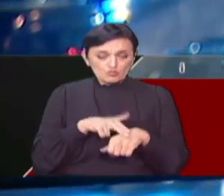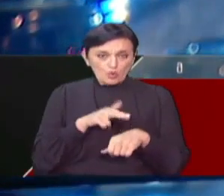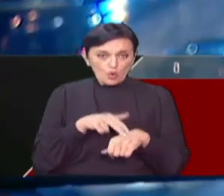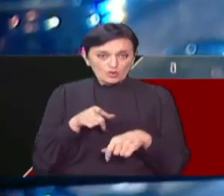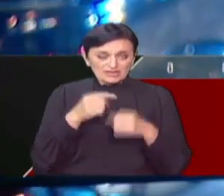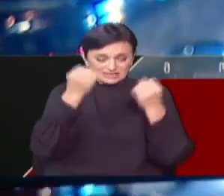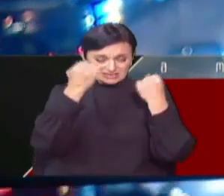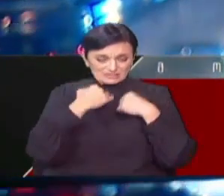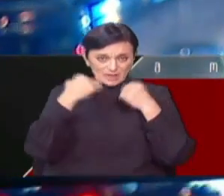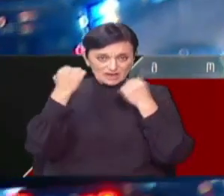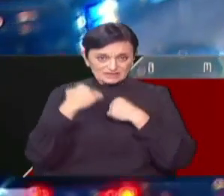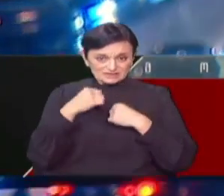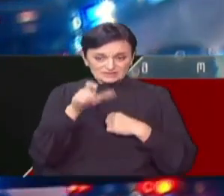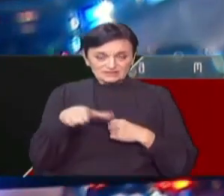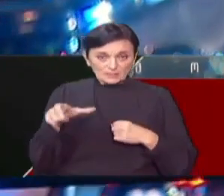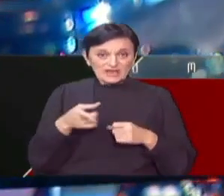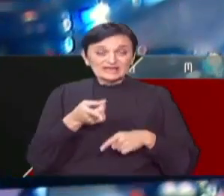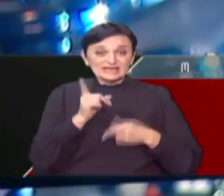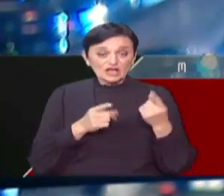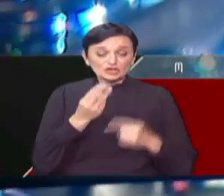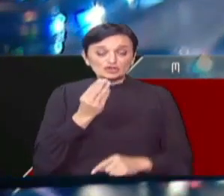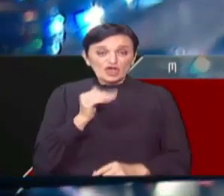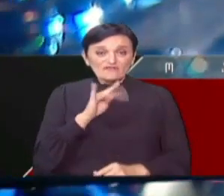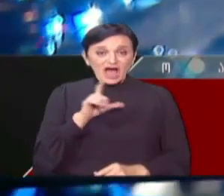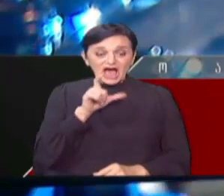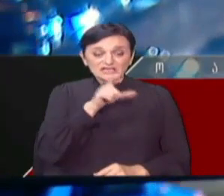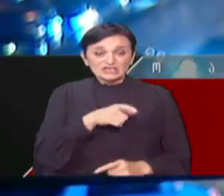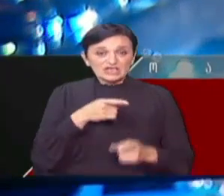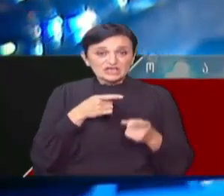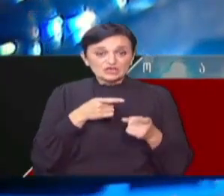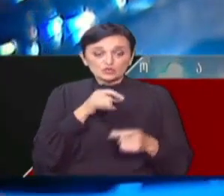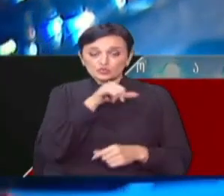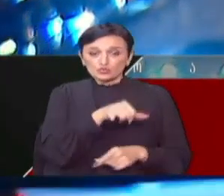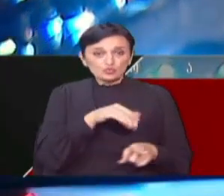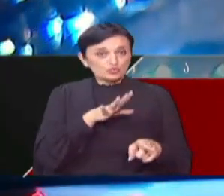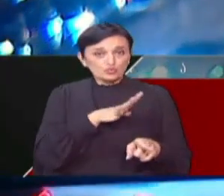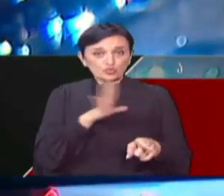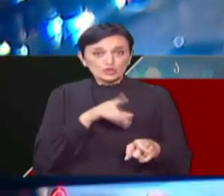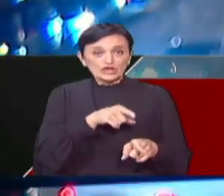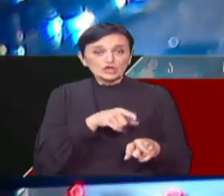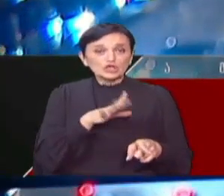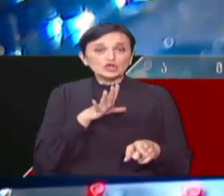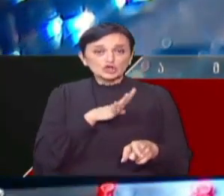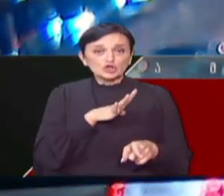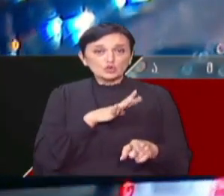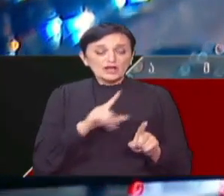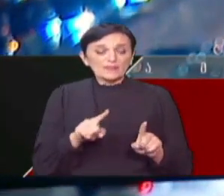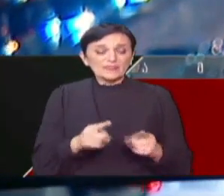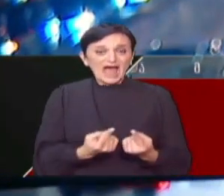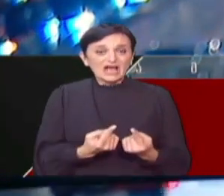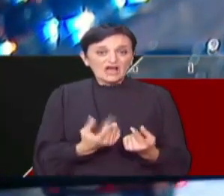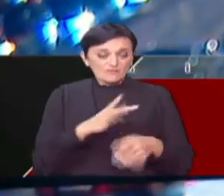პოლიციელებს, სპეცრაზმელებს და რეალურად როინ შავაძეს იარაღი ვერ ექნებოდა, რადგან იგი იყო